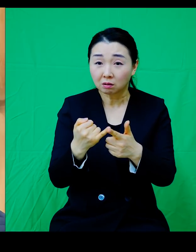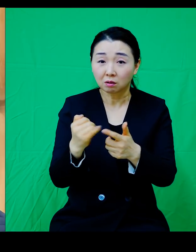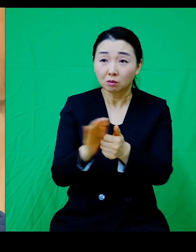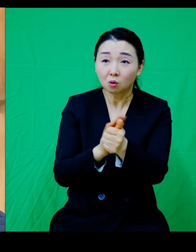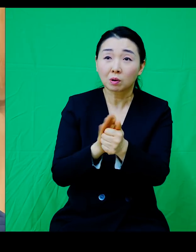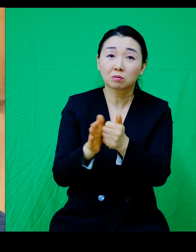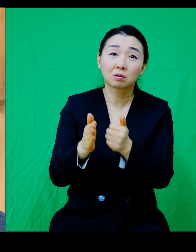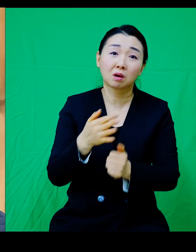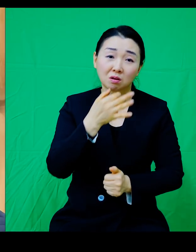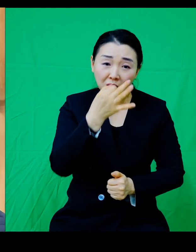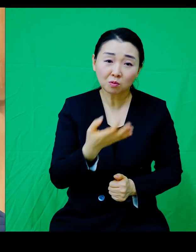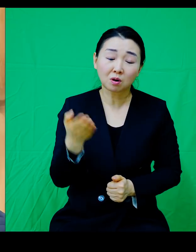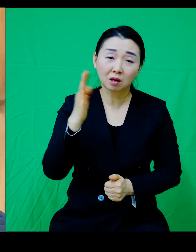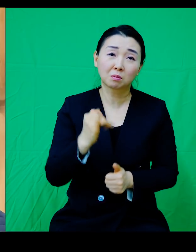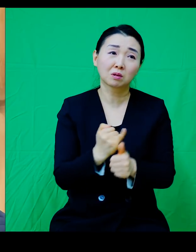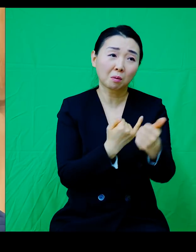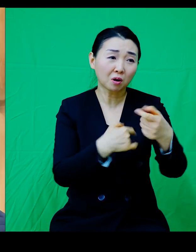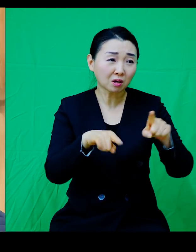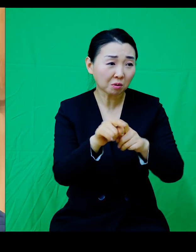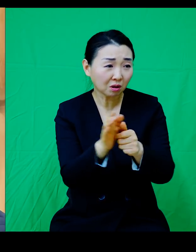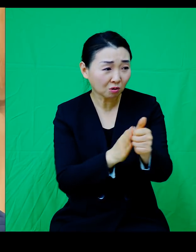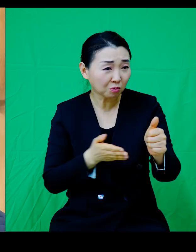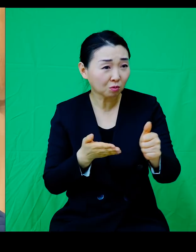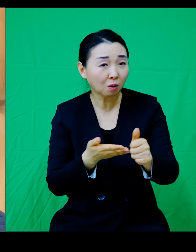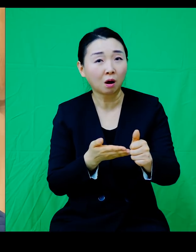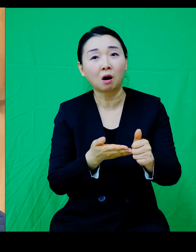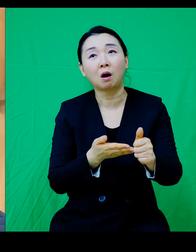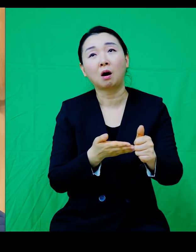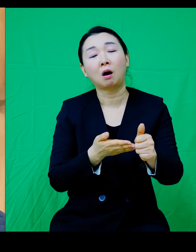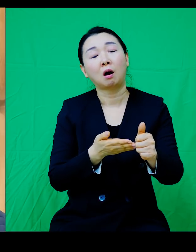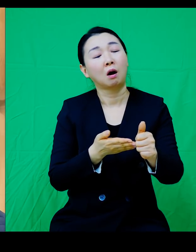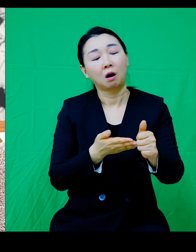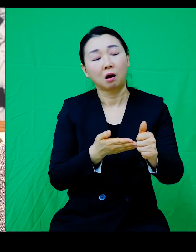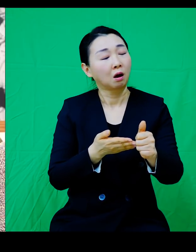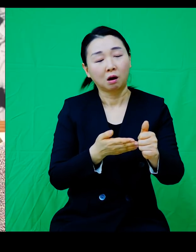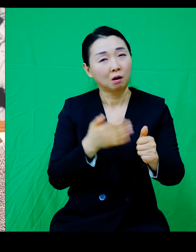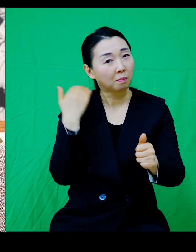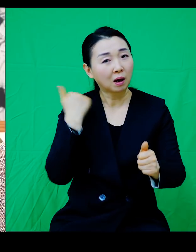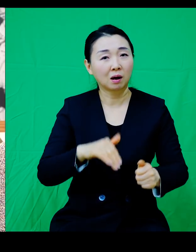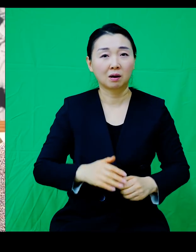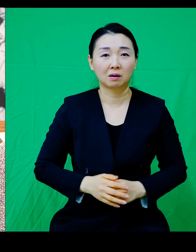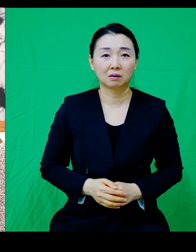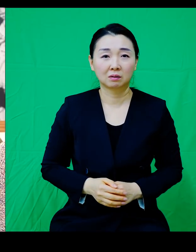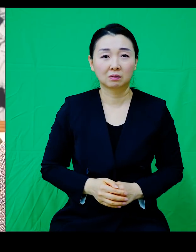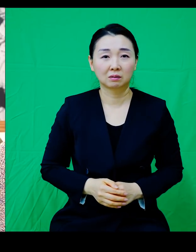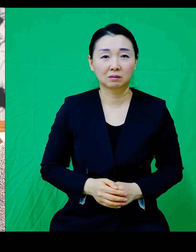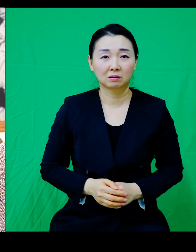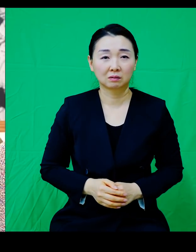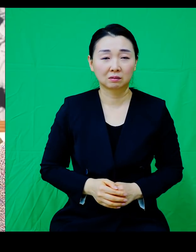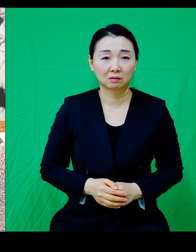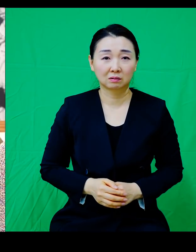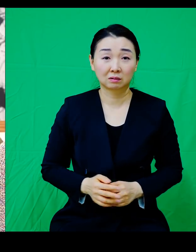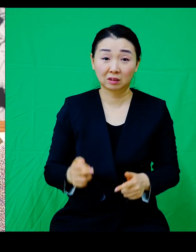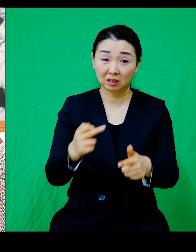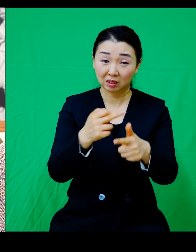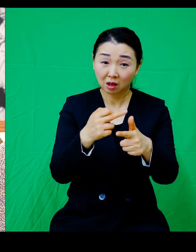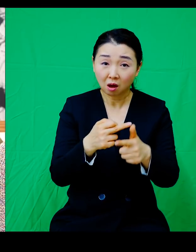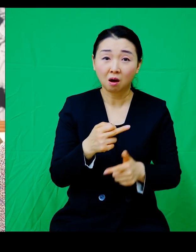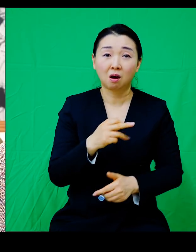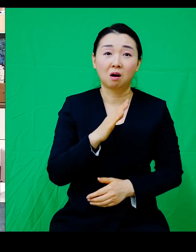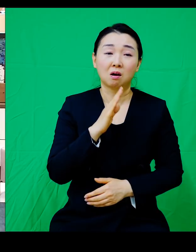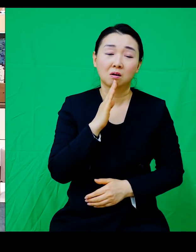케어하는데 힘들어서 남편까지 보듬어서 가고 싶지는 않은 마음이 막 들더라고요. 그래서 진유한테는 어쨌든 그 상황이